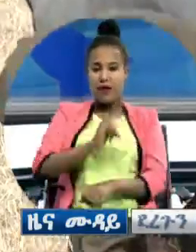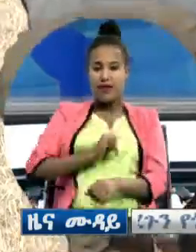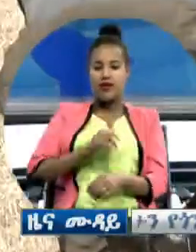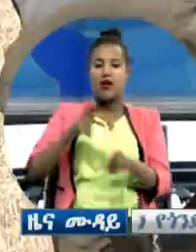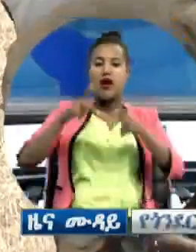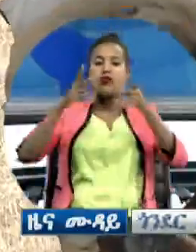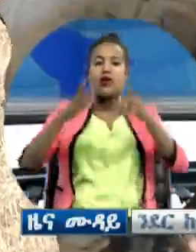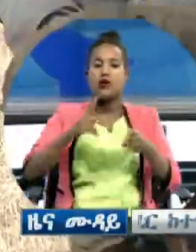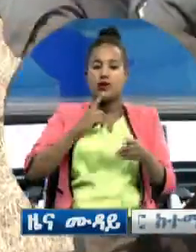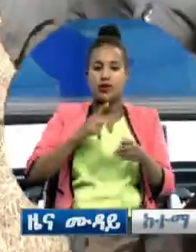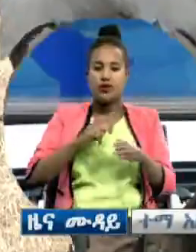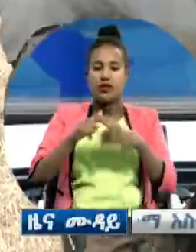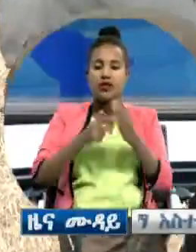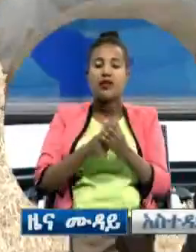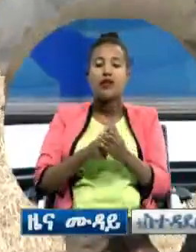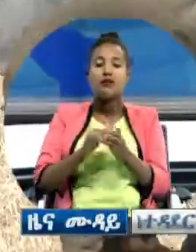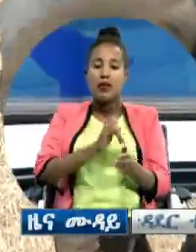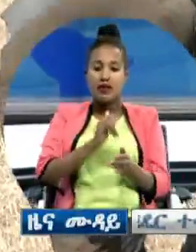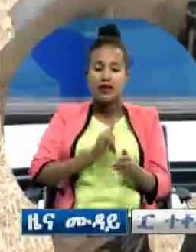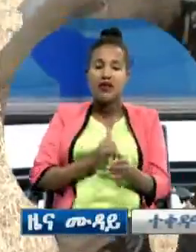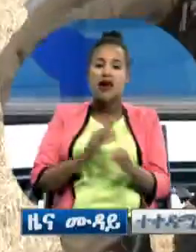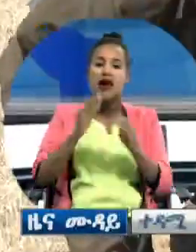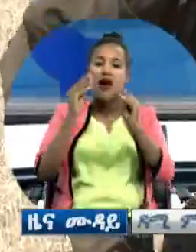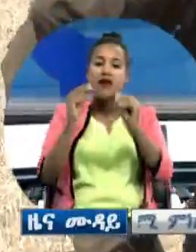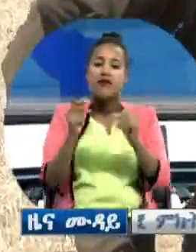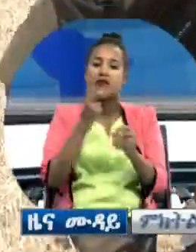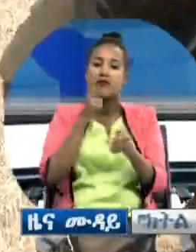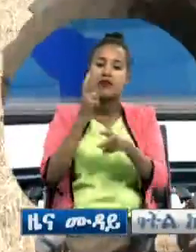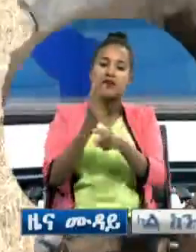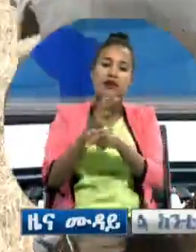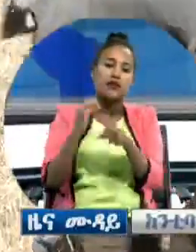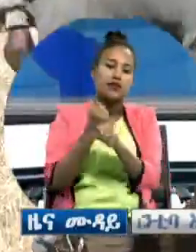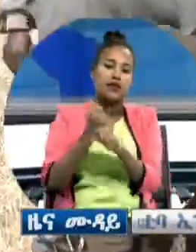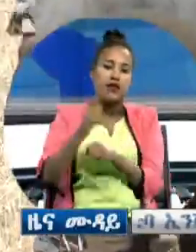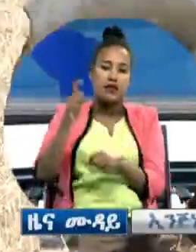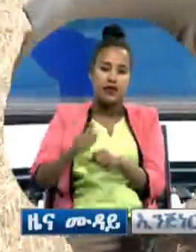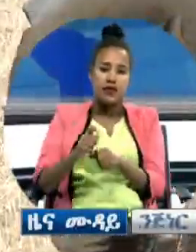ስለዚህ በባለቤትነት የአፈርና ውሃ ጥበቃ ስራ መስራት መቻል አለብን። አሁን